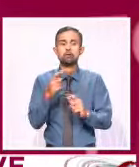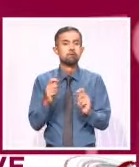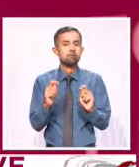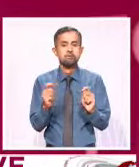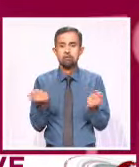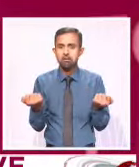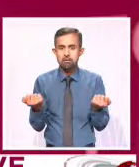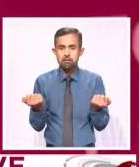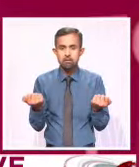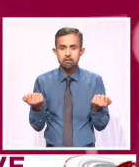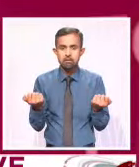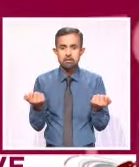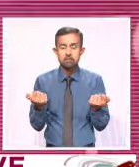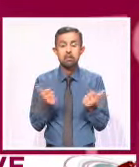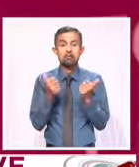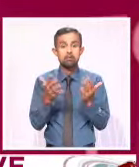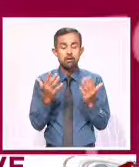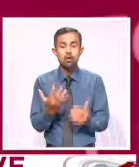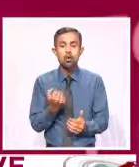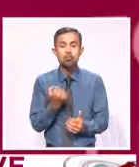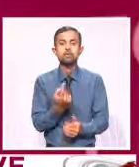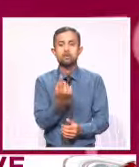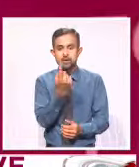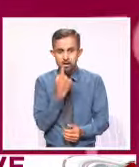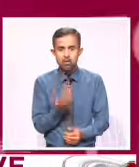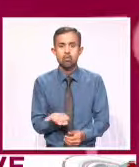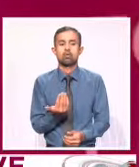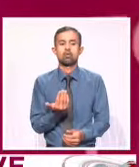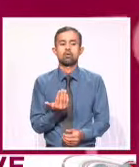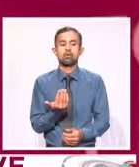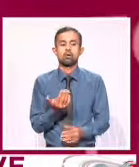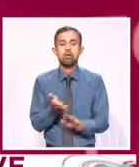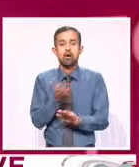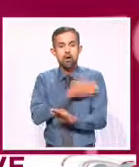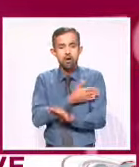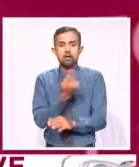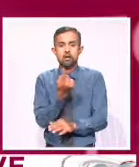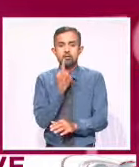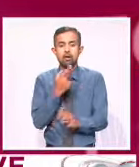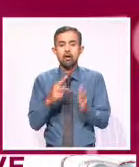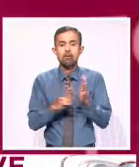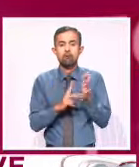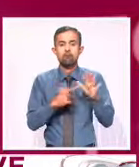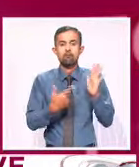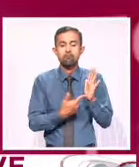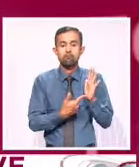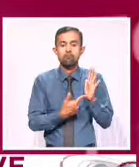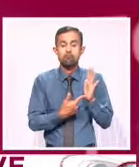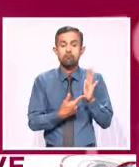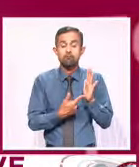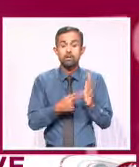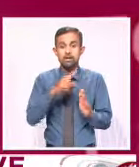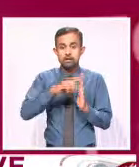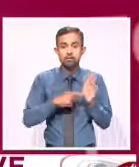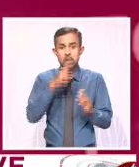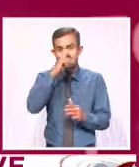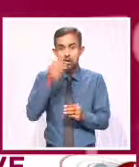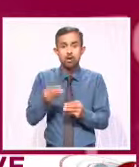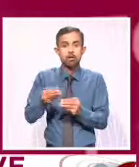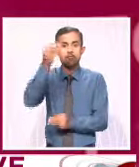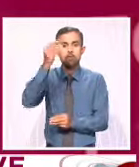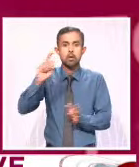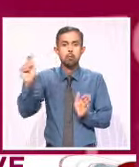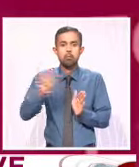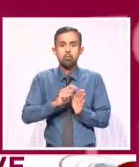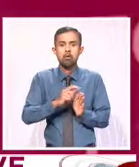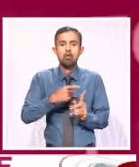ඒ ඉලක්කය සපුරාලන හැටි හරි කියන්ට ඕන. ඒ නිසා තමයි කලින් කිව්වේ වැඩ් බද්ද ජනවාරි මාසේ ඉඳන් වැඩි කරලා